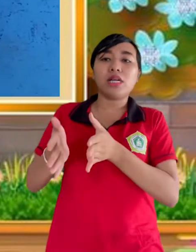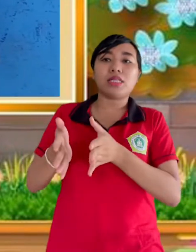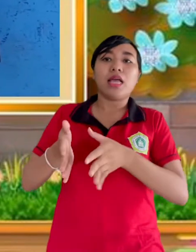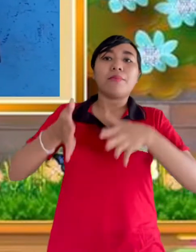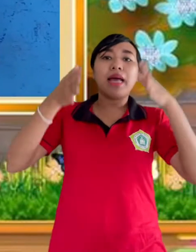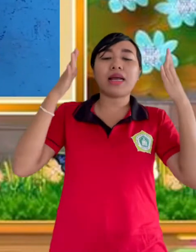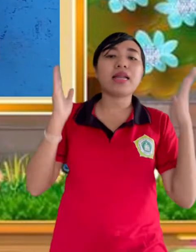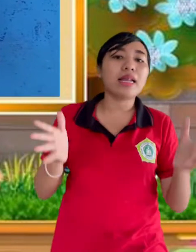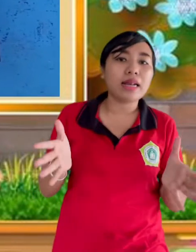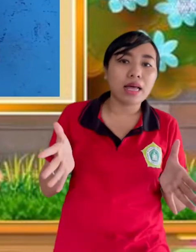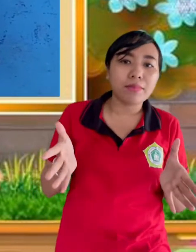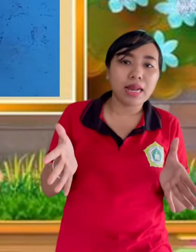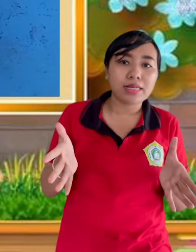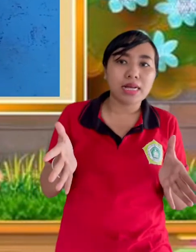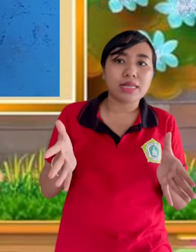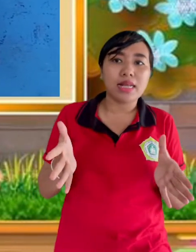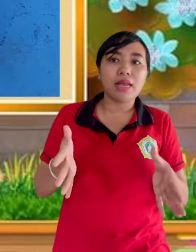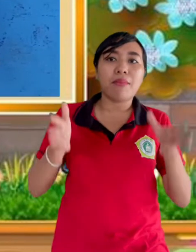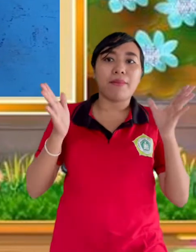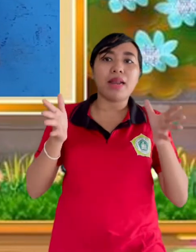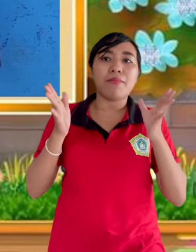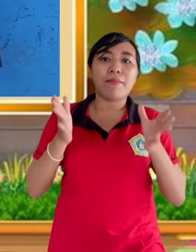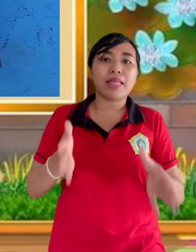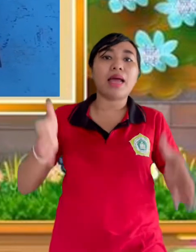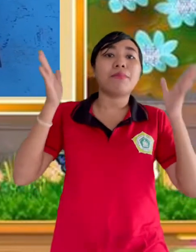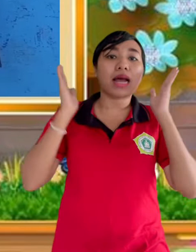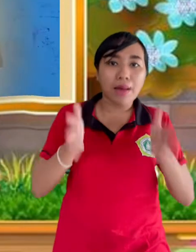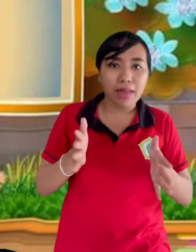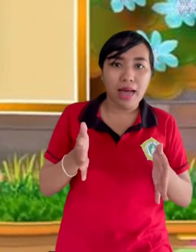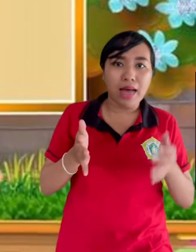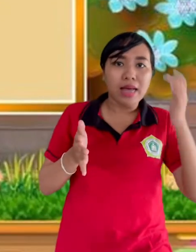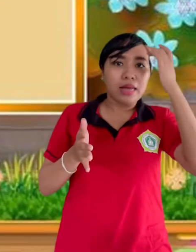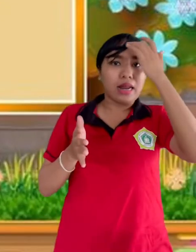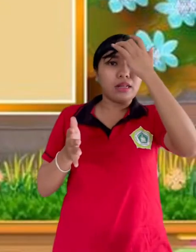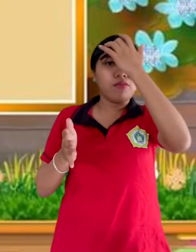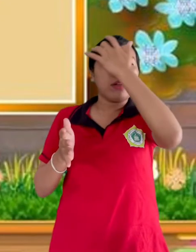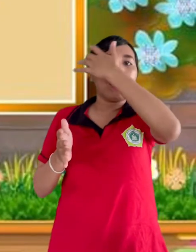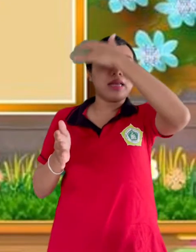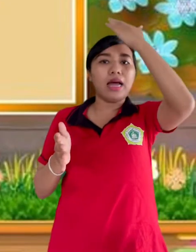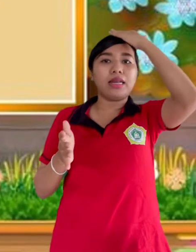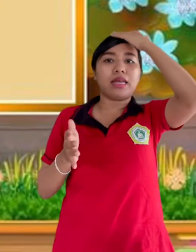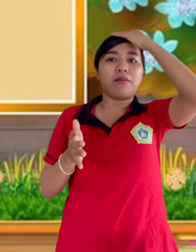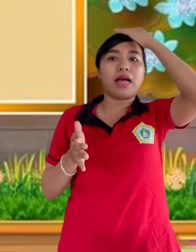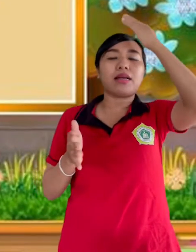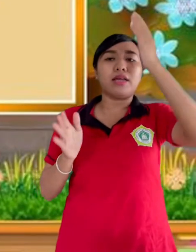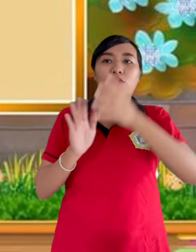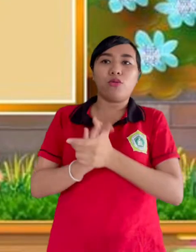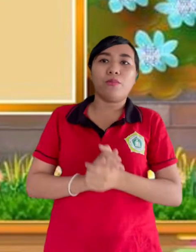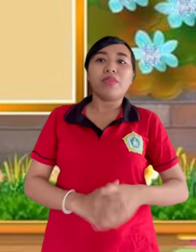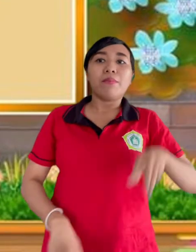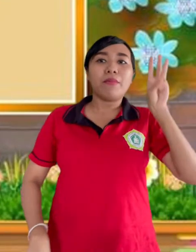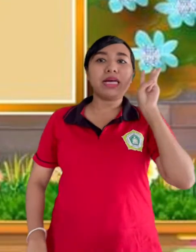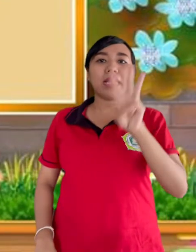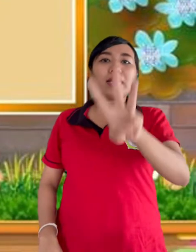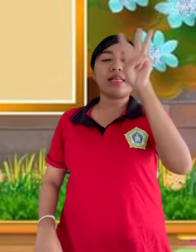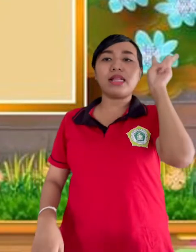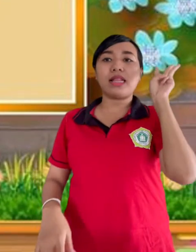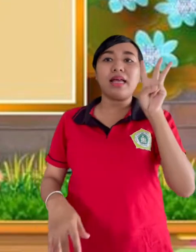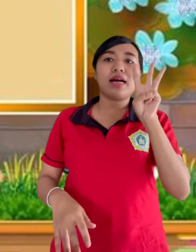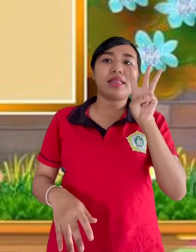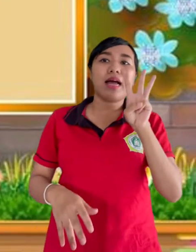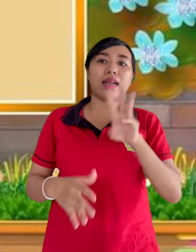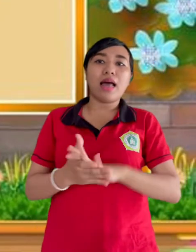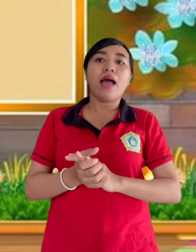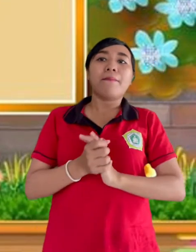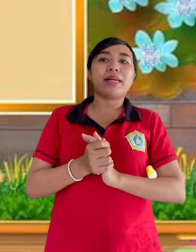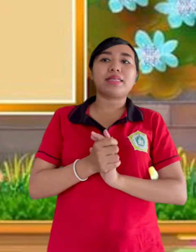buku tulis? Biarkan anak-anak yang menjelaskan sendiri, mama dan papanya yang merekam ya. Nanti videonya dikirimkan ke Ibu Guru. Pembelajaran kita